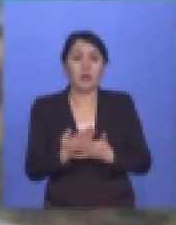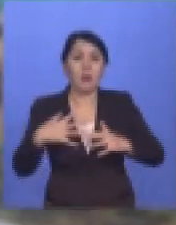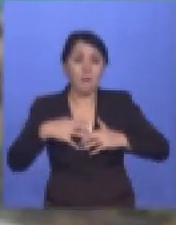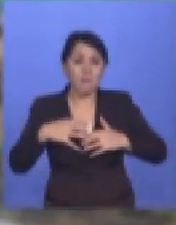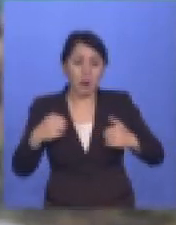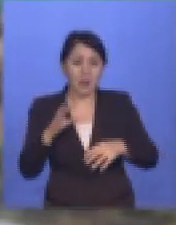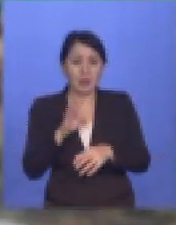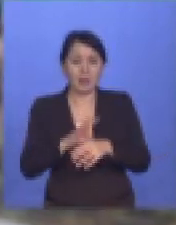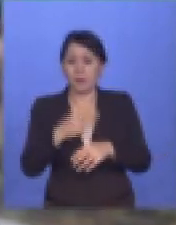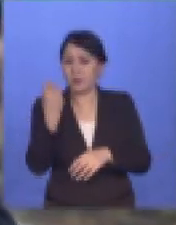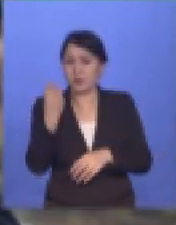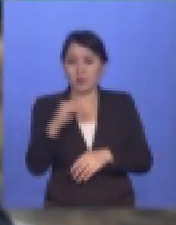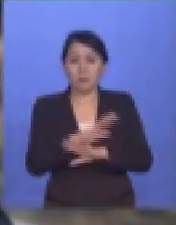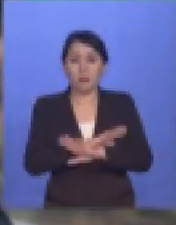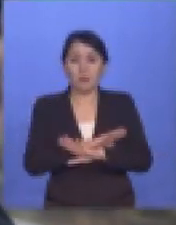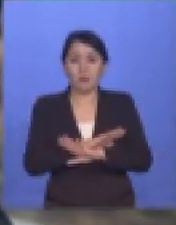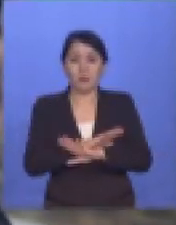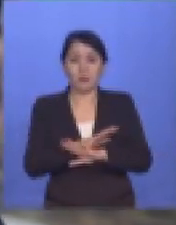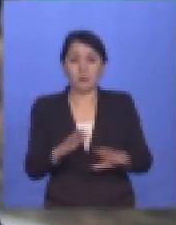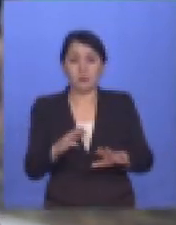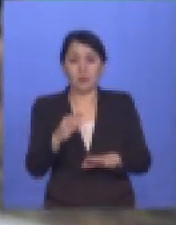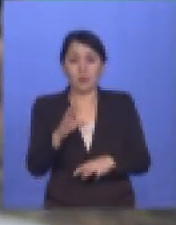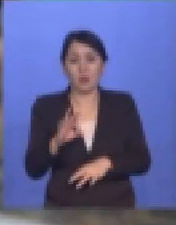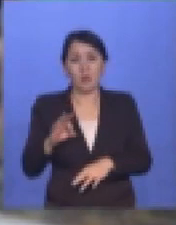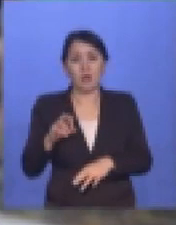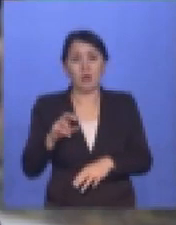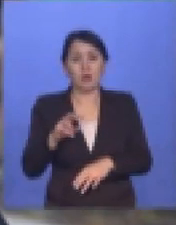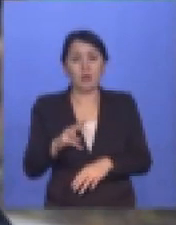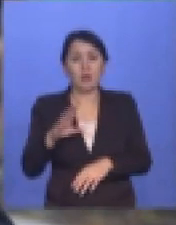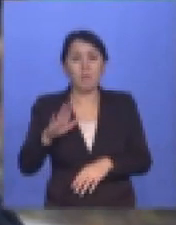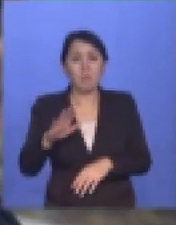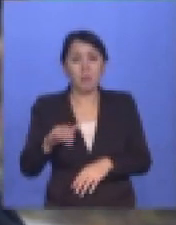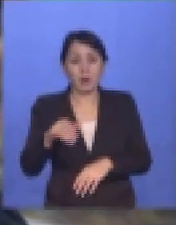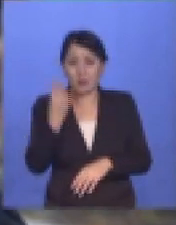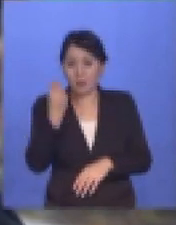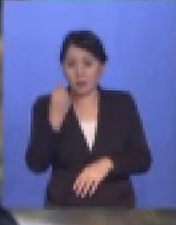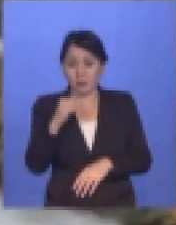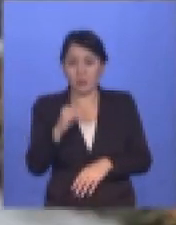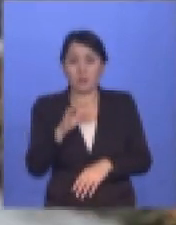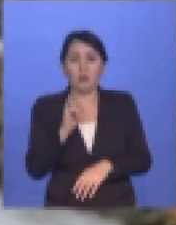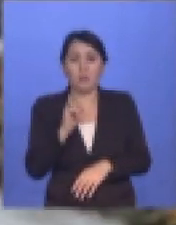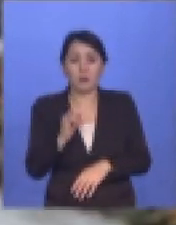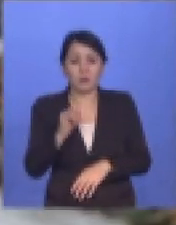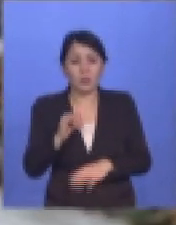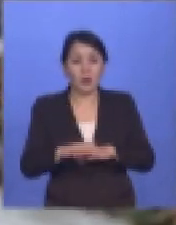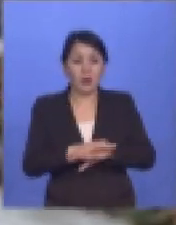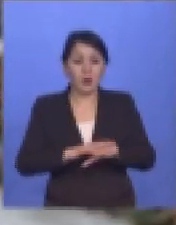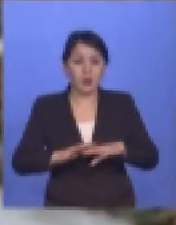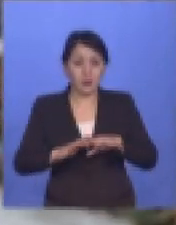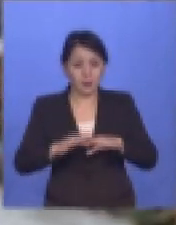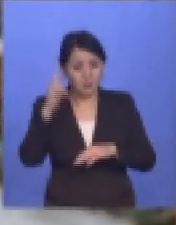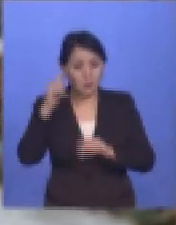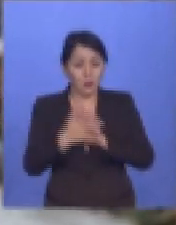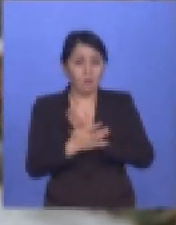ауырса, ол сапалы шикізат бермейді. Төлдердің алдында және төлдегеннен кейінде сапа төмен болады. Мұны халық бір кісідей білсе